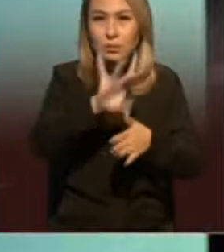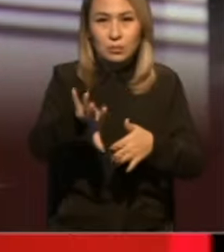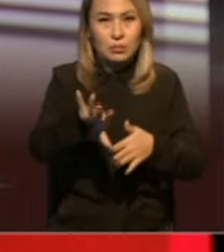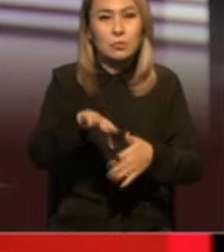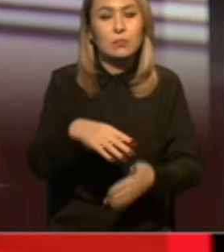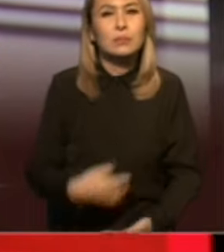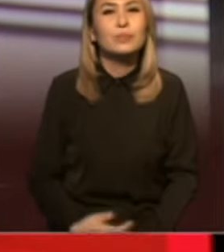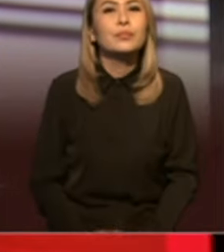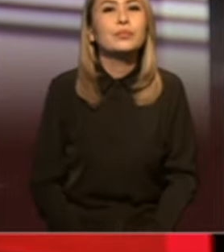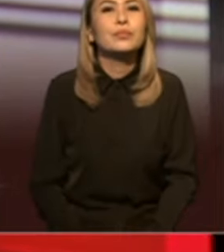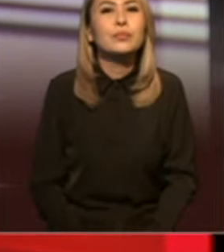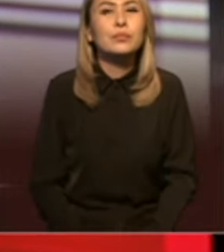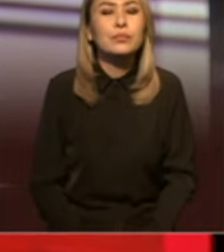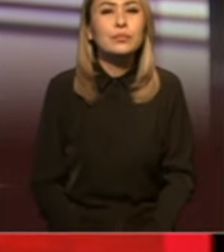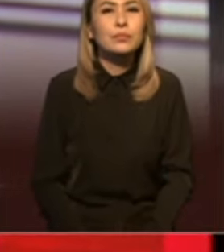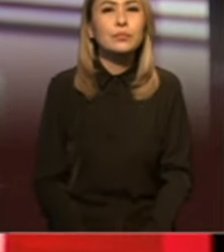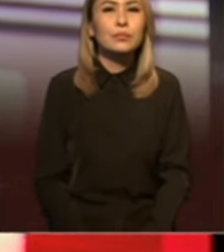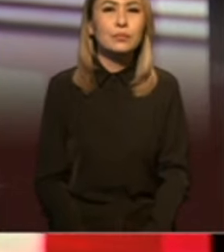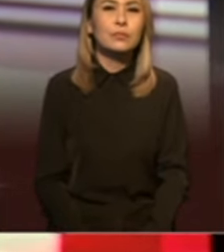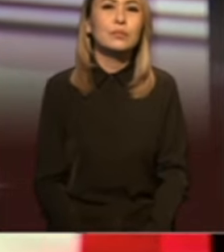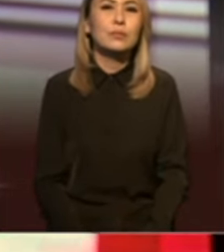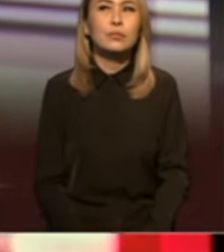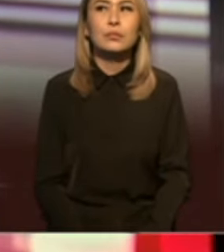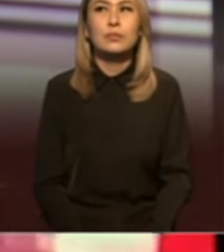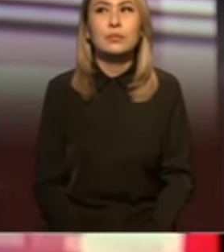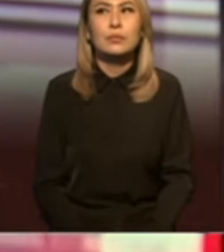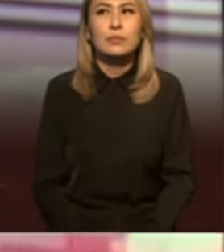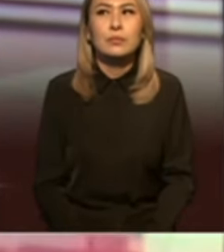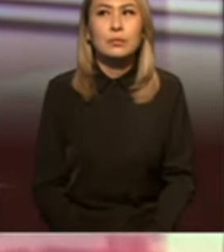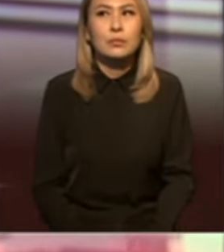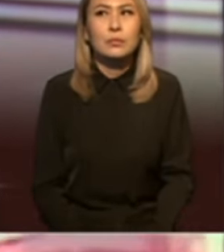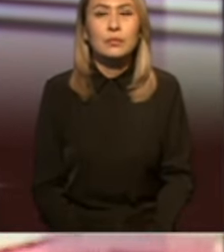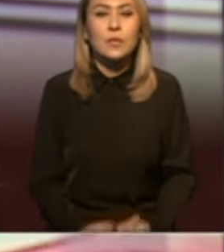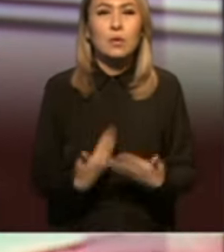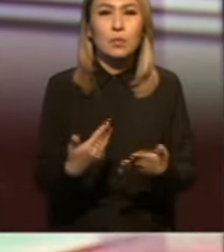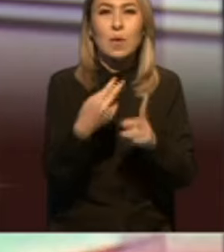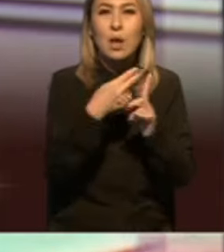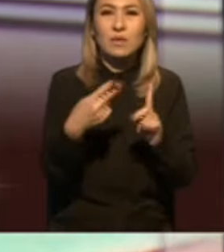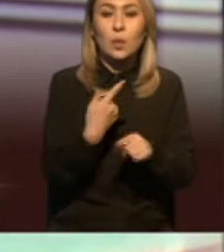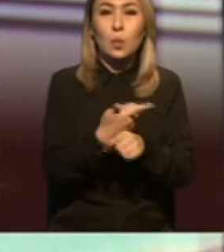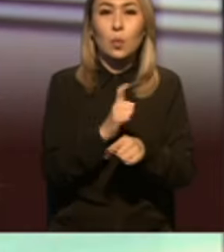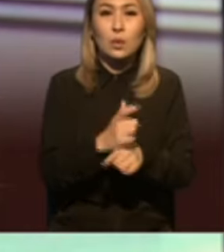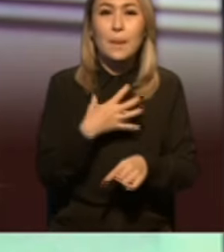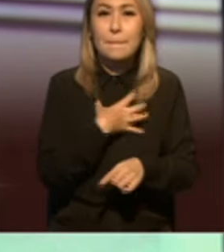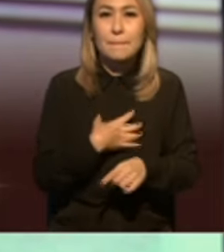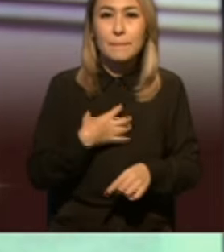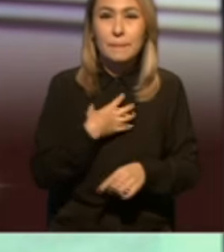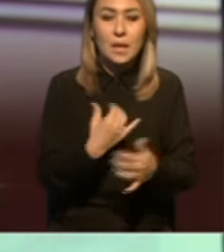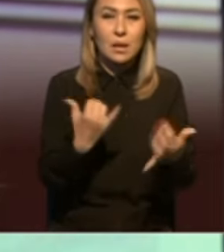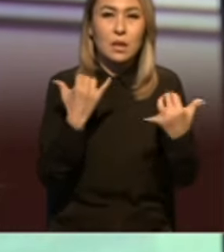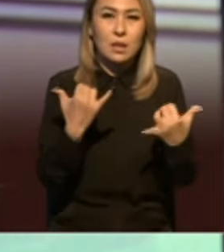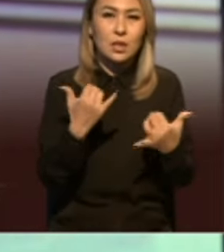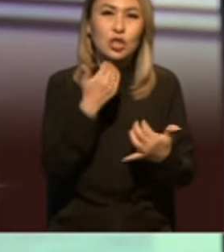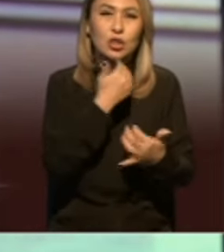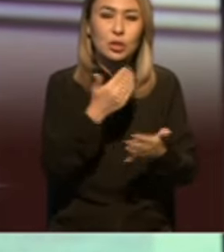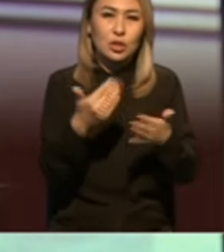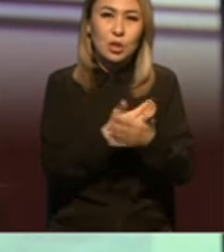емес. Жаңа ой қойсам дедіңіз ғой. Иә. Бұл алфавит өте маңызды, өйткені қазіргі жаңа